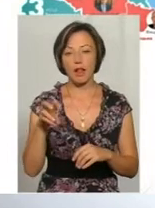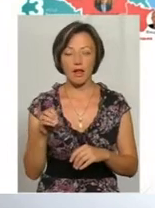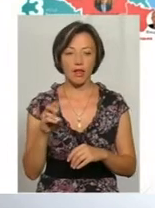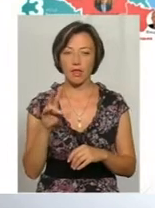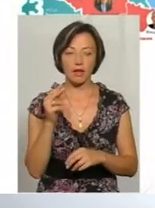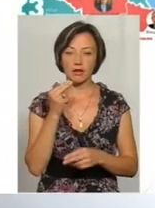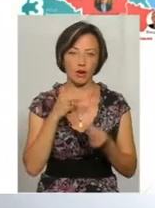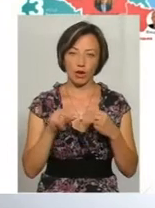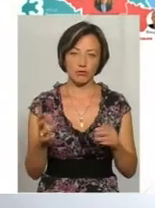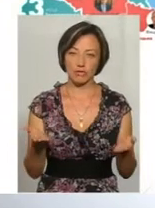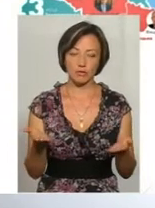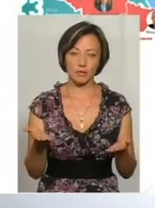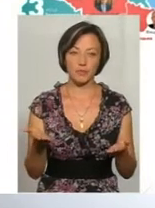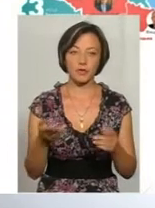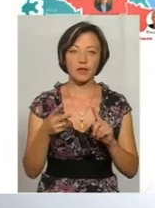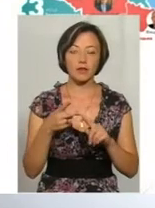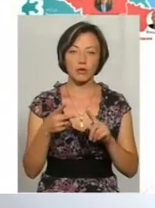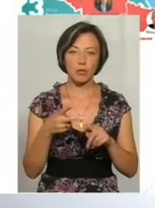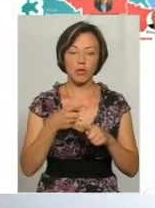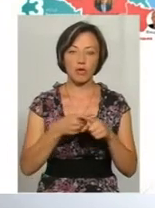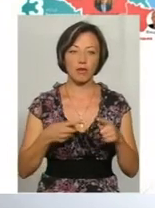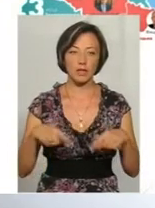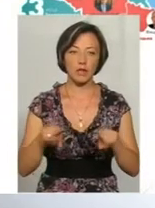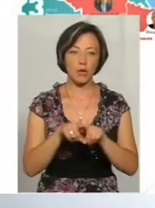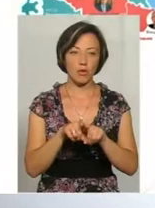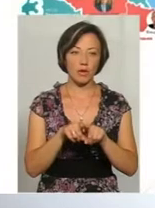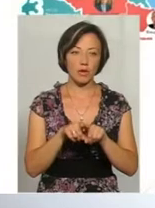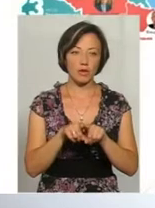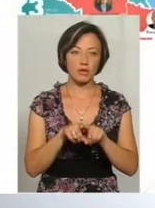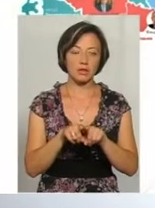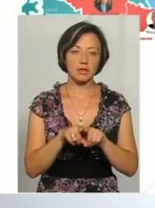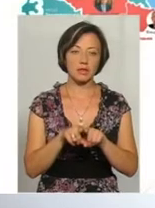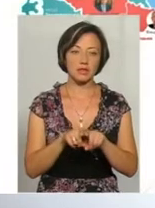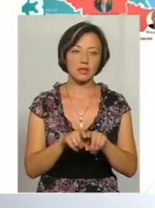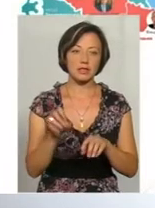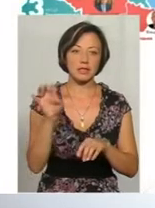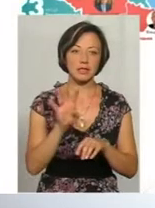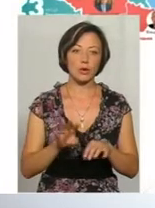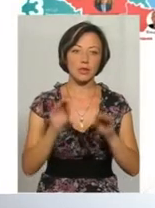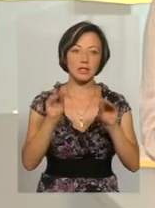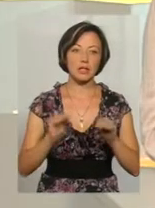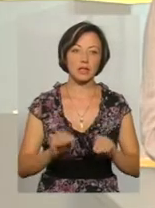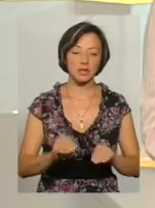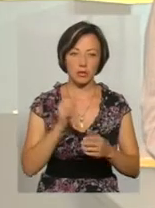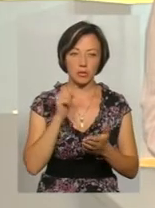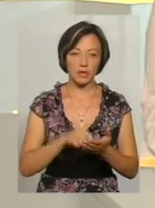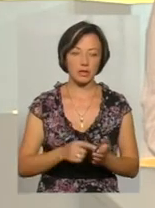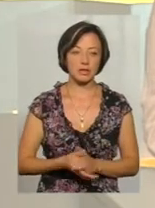не стали кращими у другій половині такої сірої статистики. Таки опинились, дякую